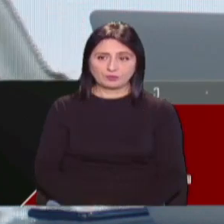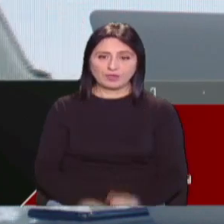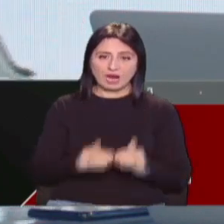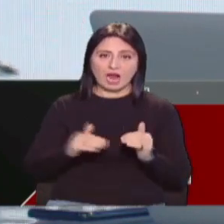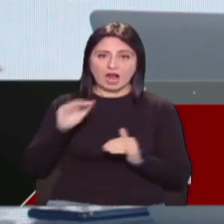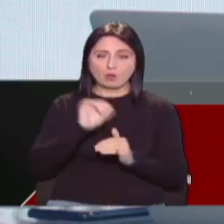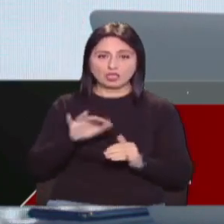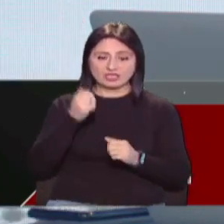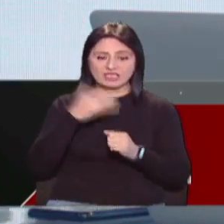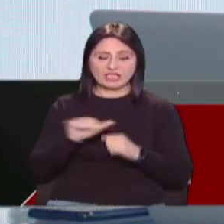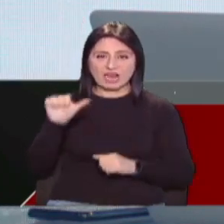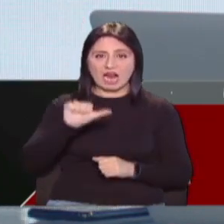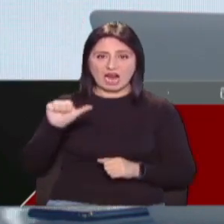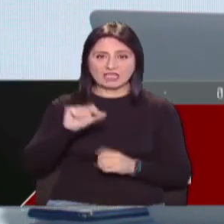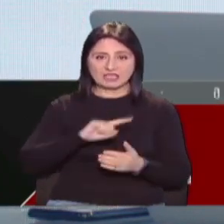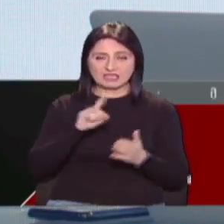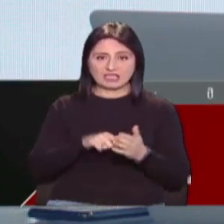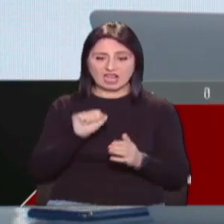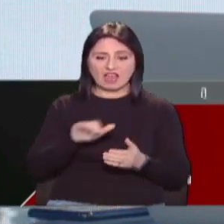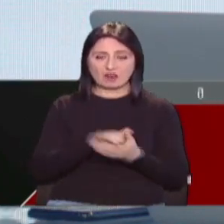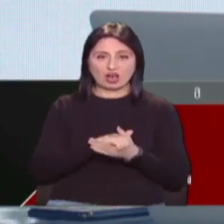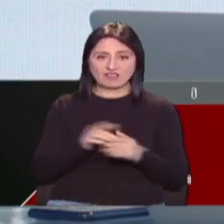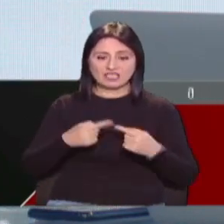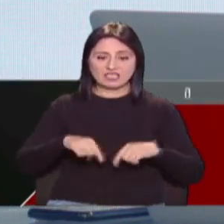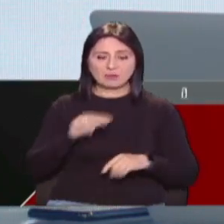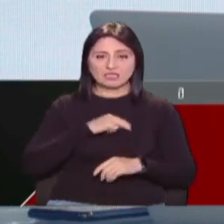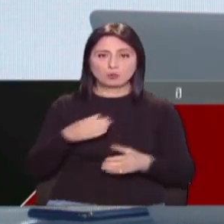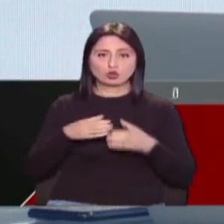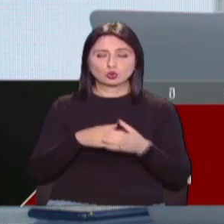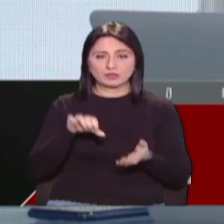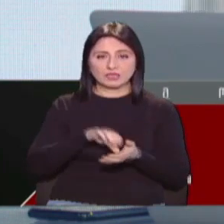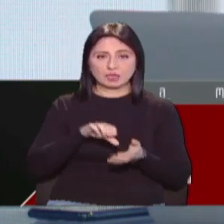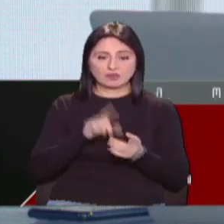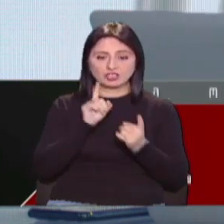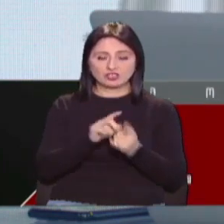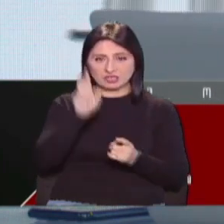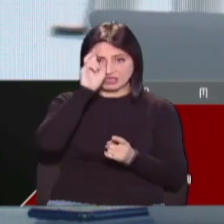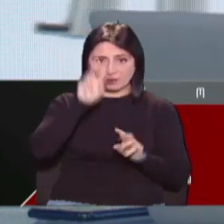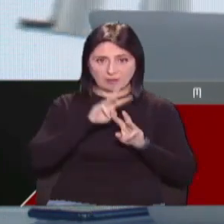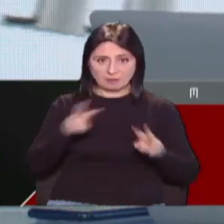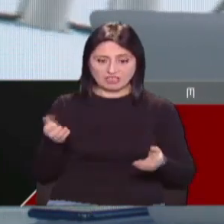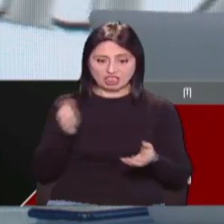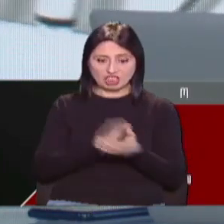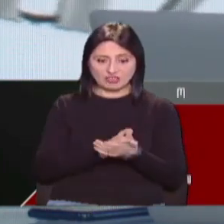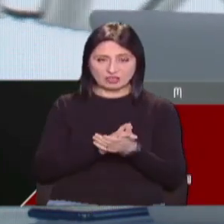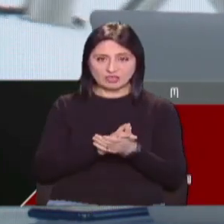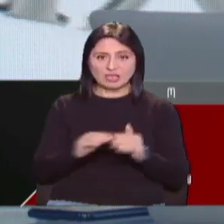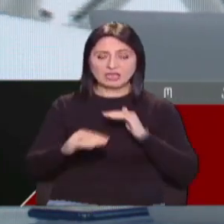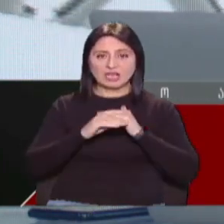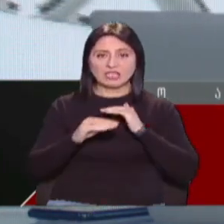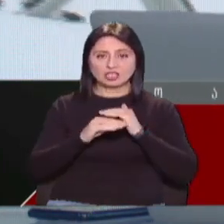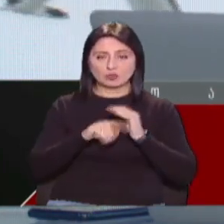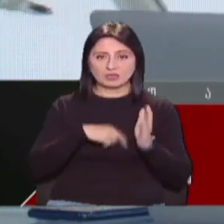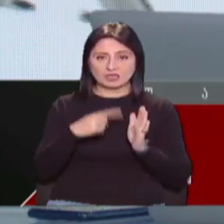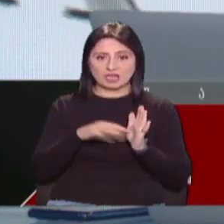მოსავლეთ ევროპისა და ცენტრალური აზიის საკითხებში ევროკავშირის საბჭოს სამუშაო ჯგუფის წარმომადგენლებს შეხვდა სახელმწიფო მინისტრი შერიგებისა და